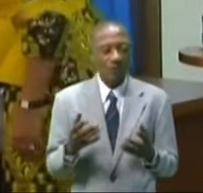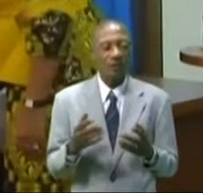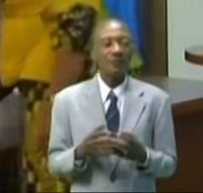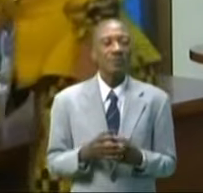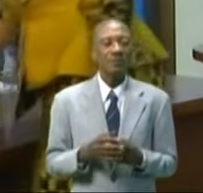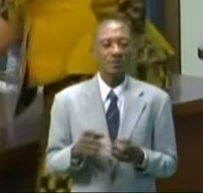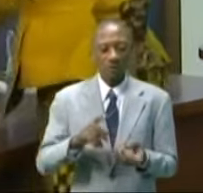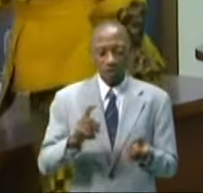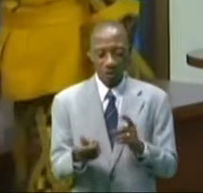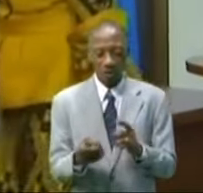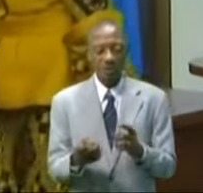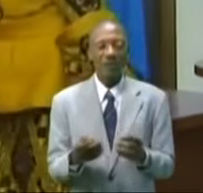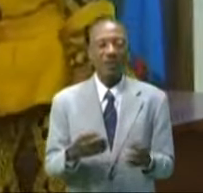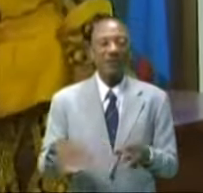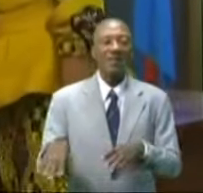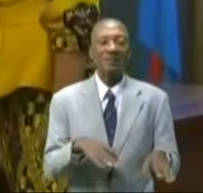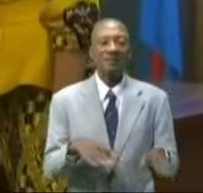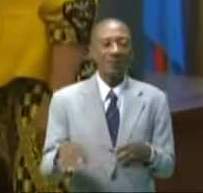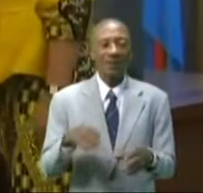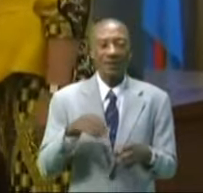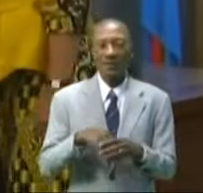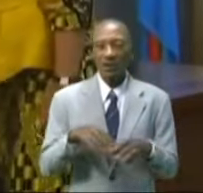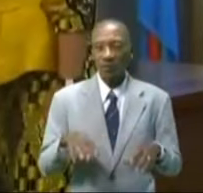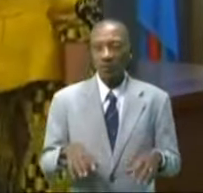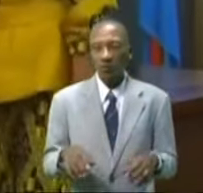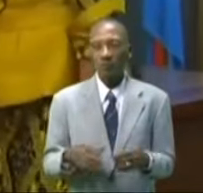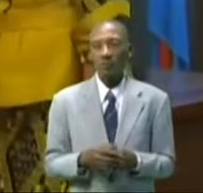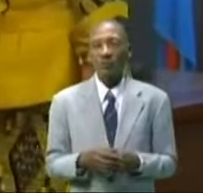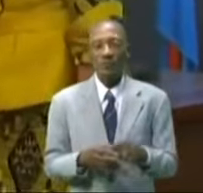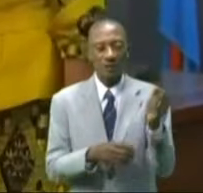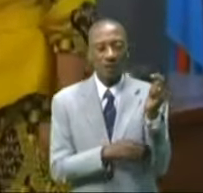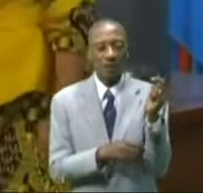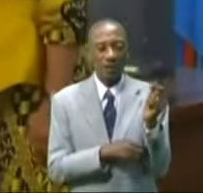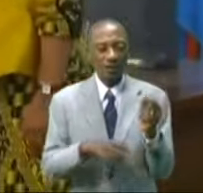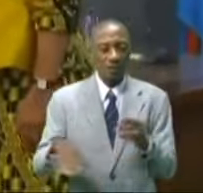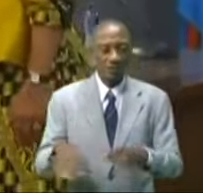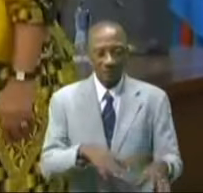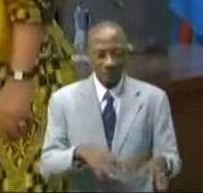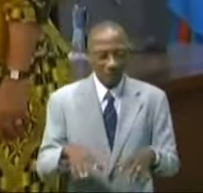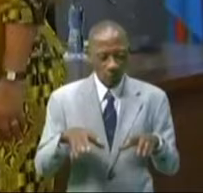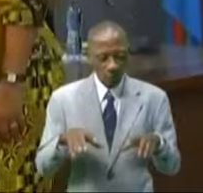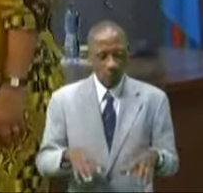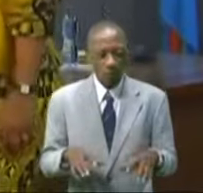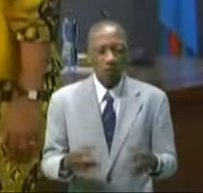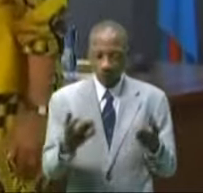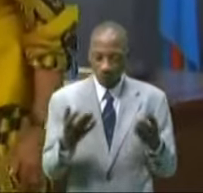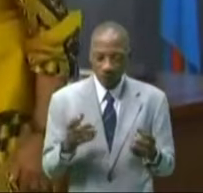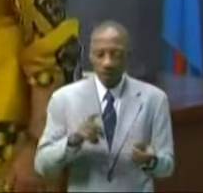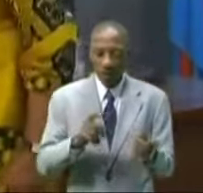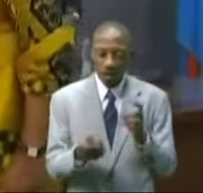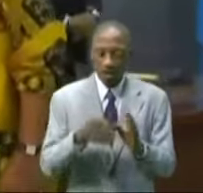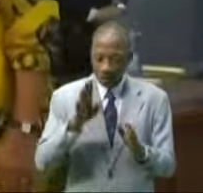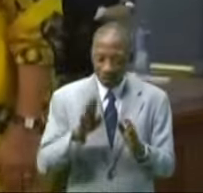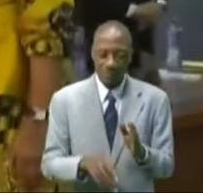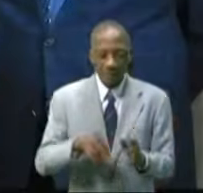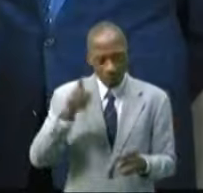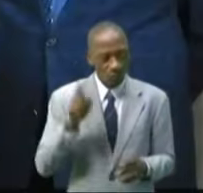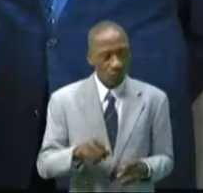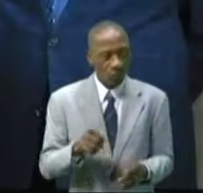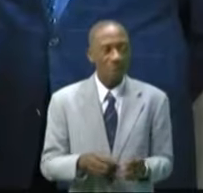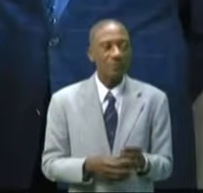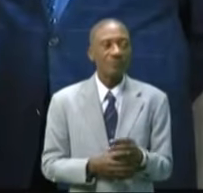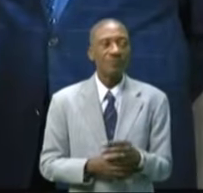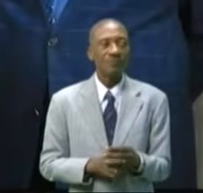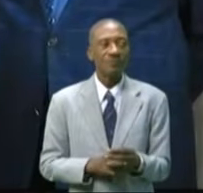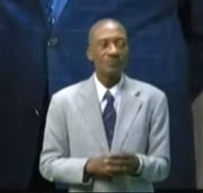du climat des affaires. Les hommes d'affaires attendent beaucoup du prochain gouvernement. La FEC attend beaucoup de choses de ce